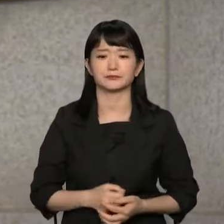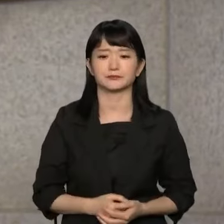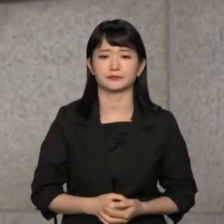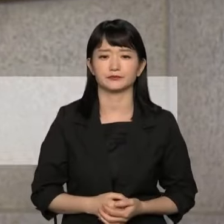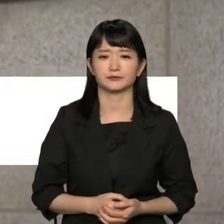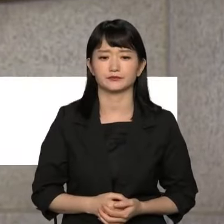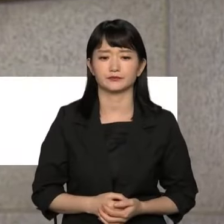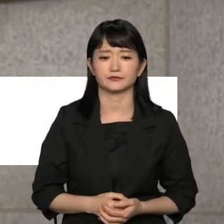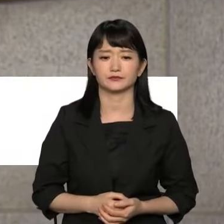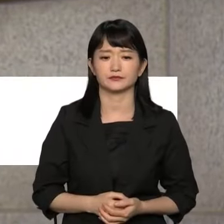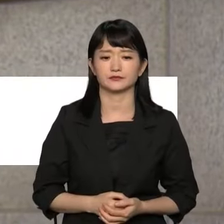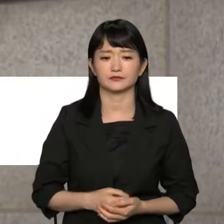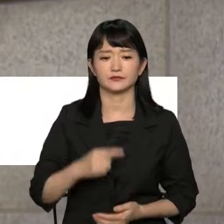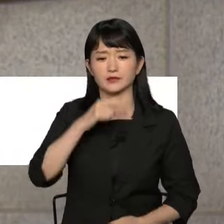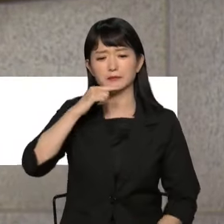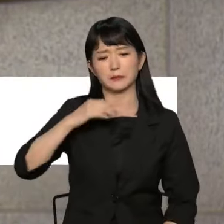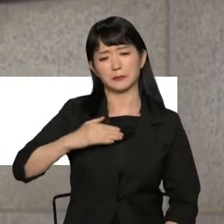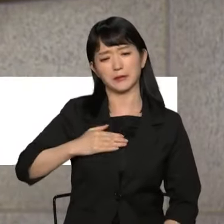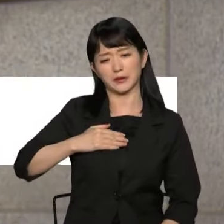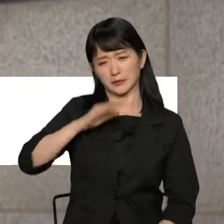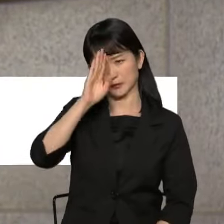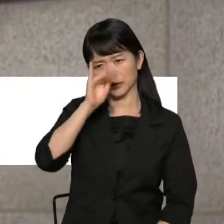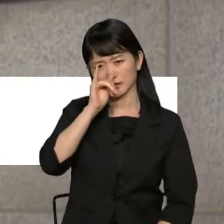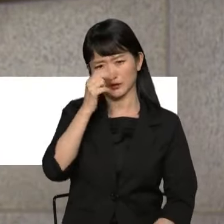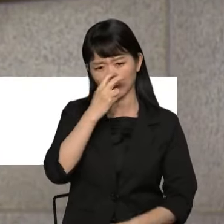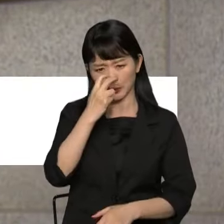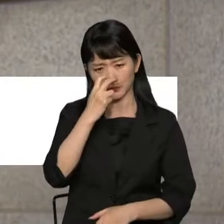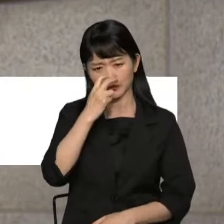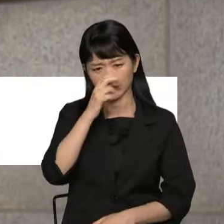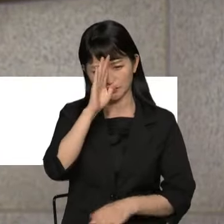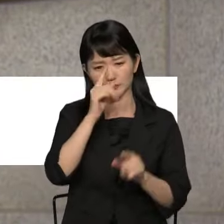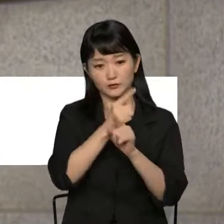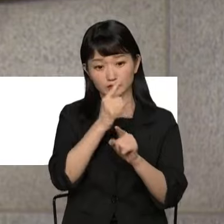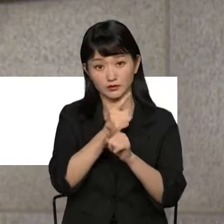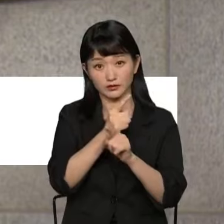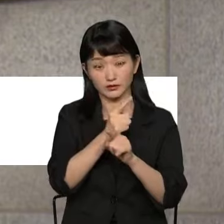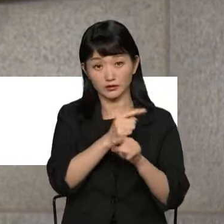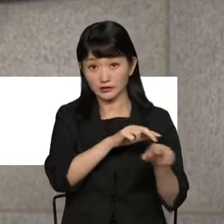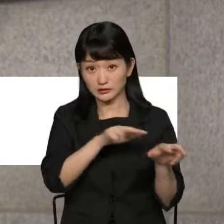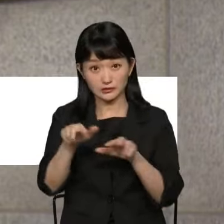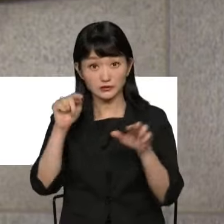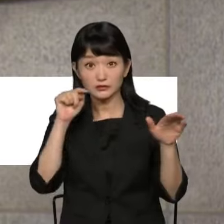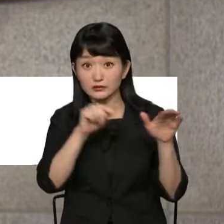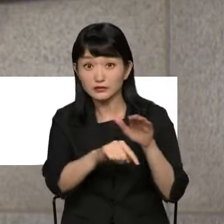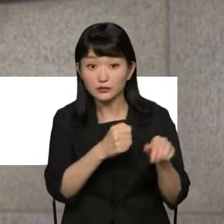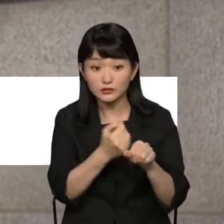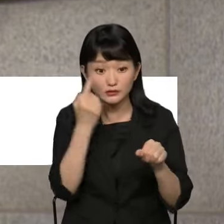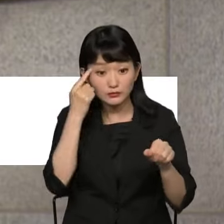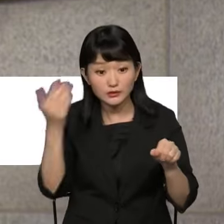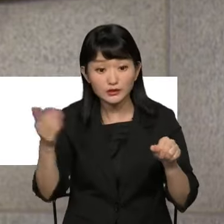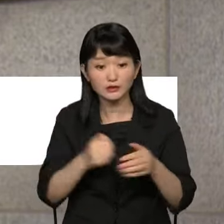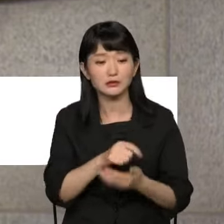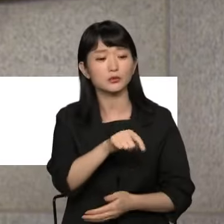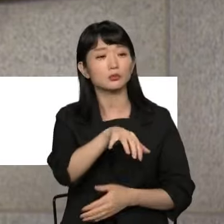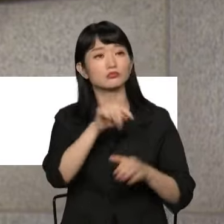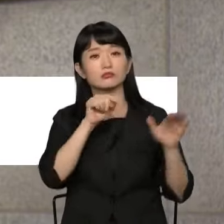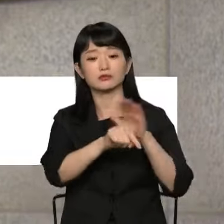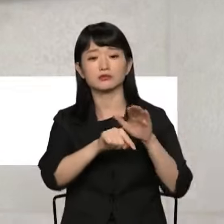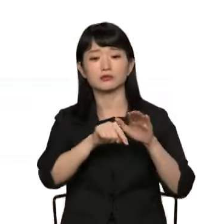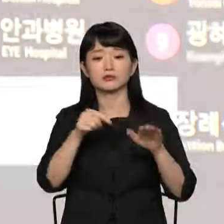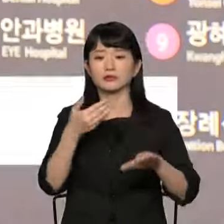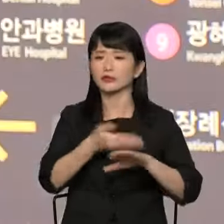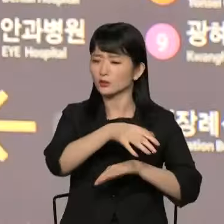폐렴 증상 있어가지고 의사랑 치료받았어요. 했더니 바로 그 들어가라고 해주셨어요. 네, 여기는 앞에는 들어갔어요. 안에는 어떤 상황인지